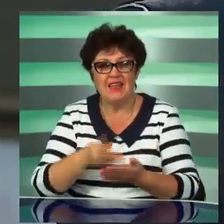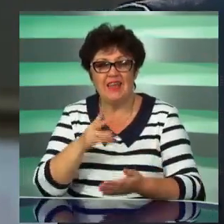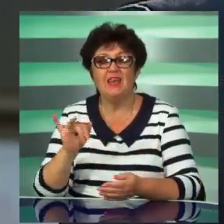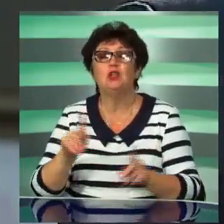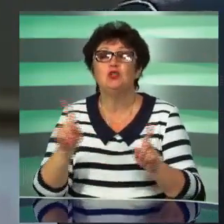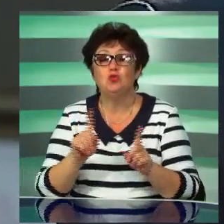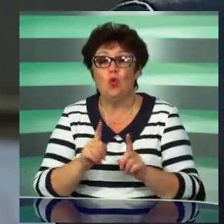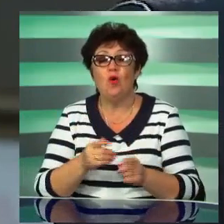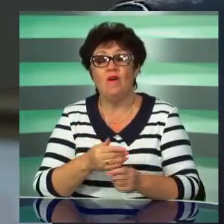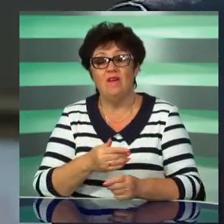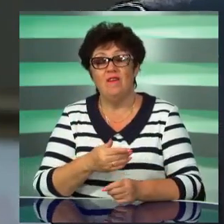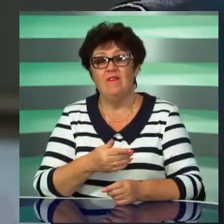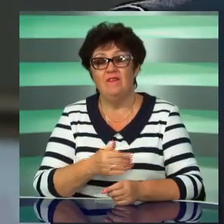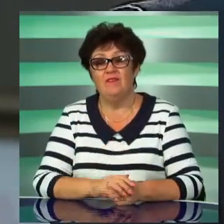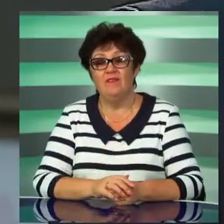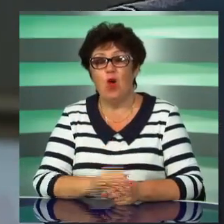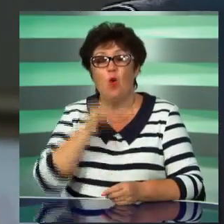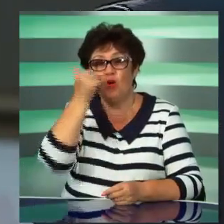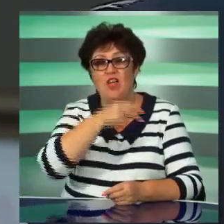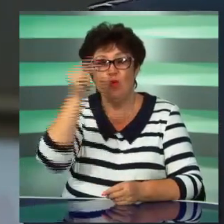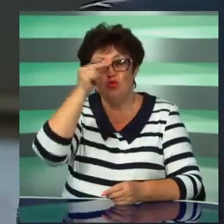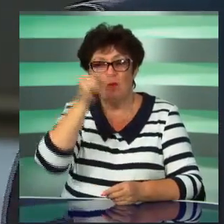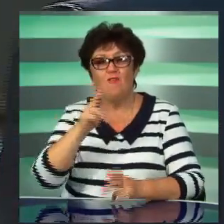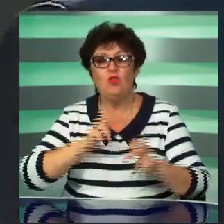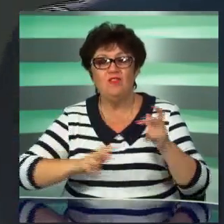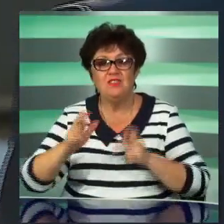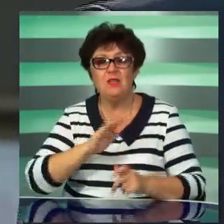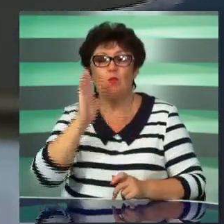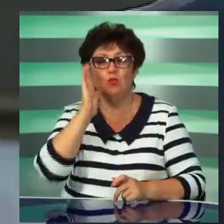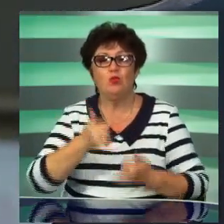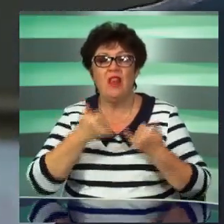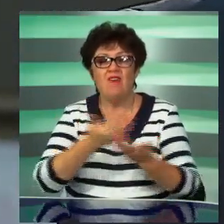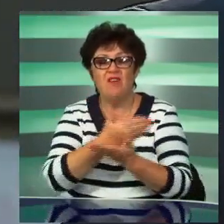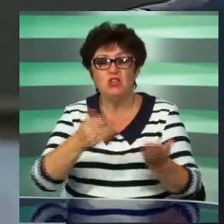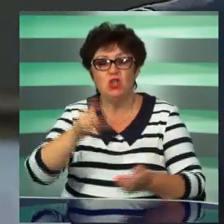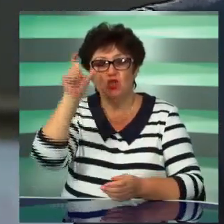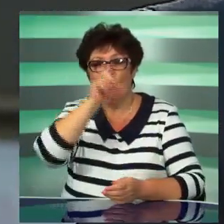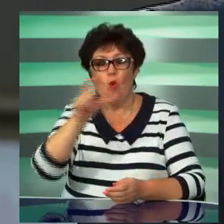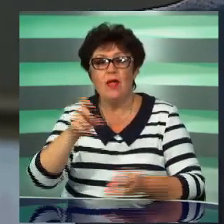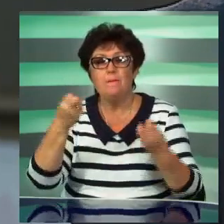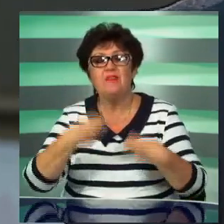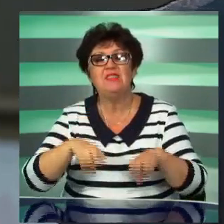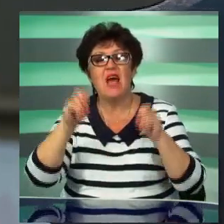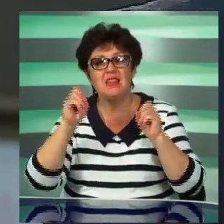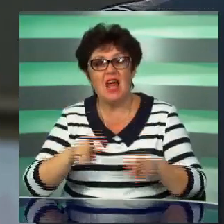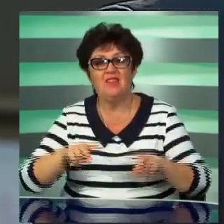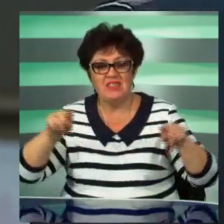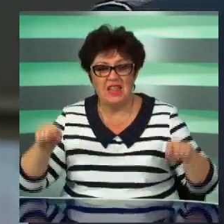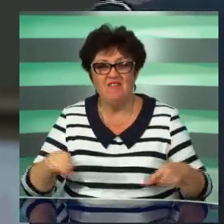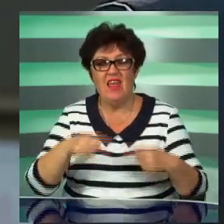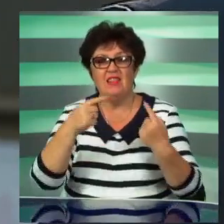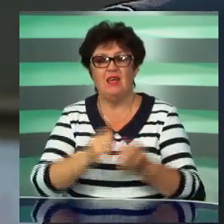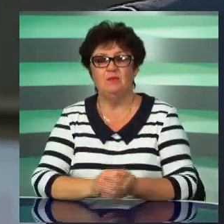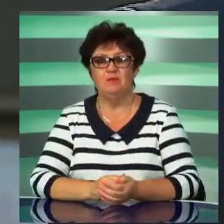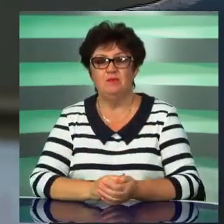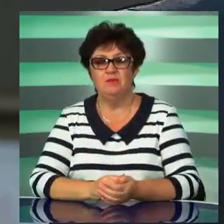что годы учебы в университете станут для вас школой профессионального становления,